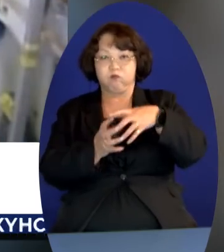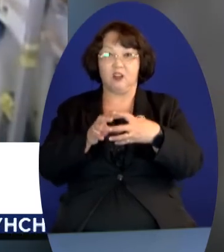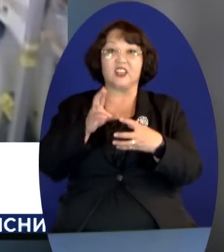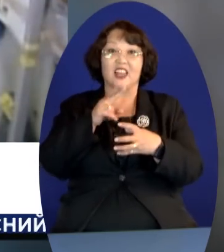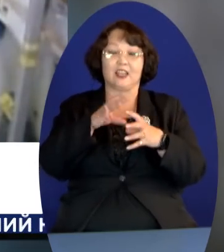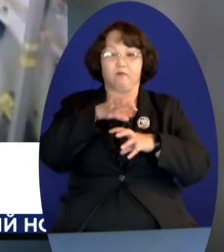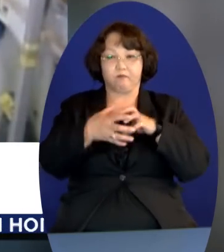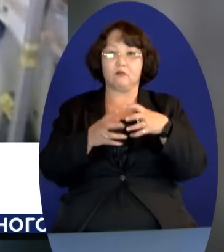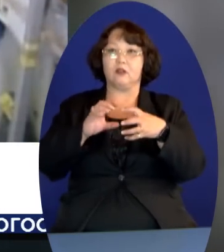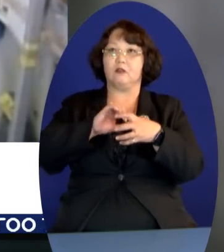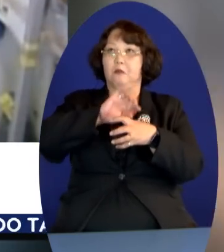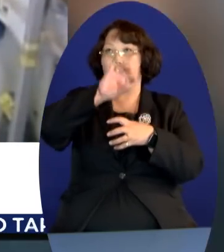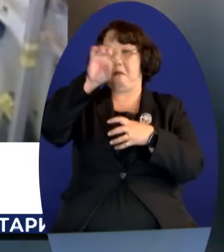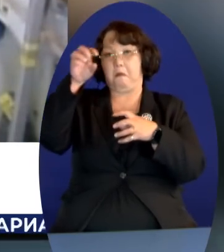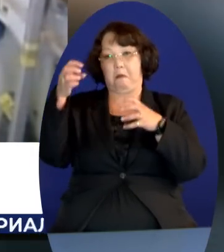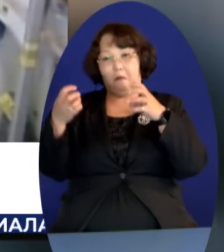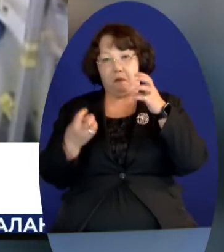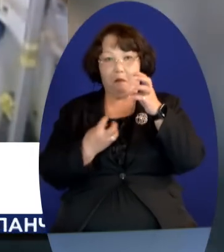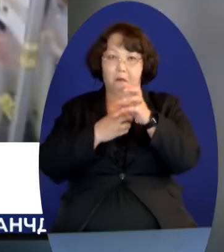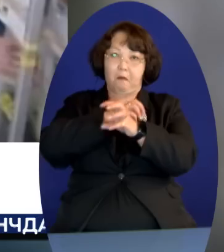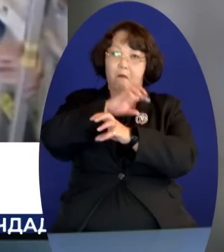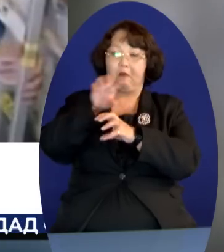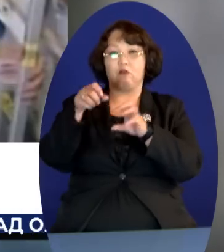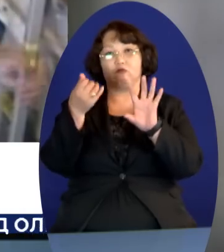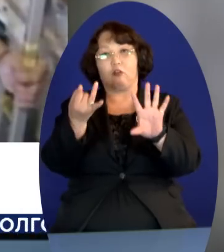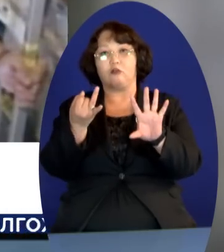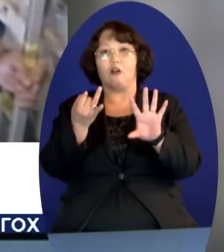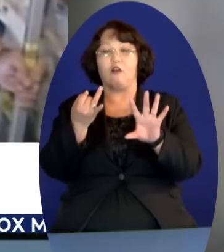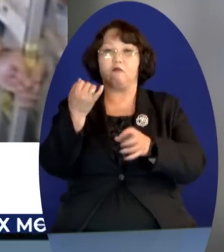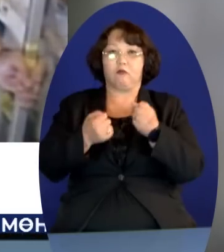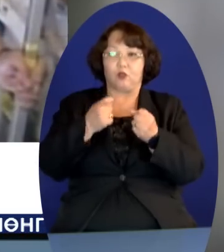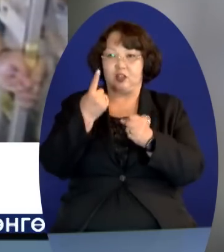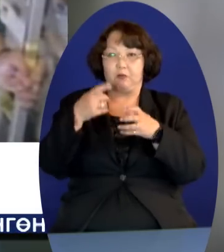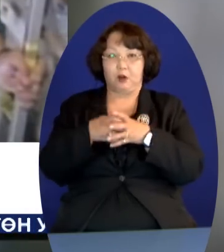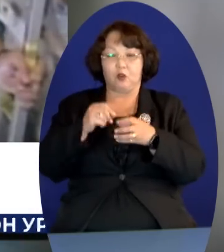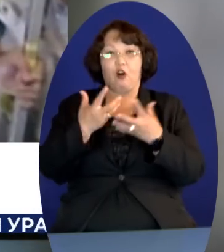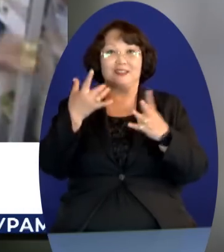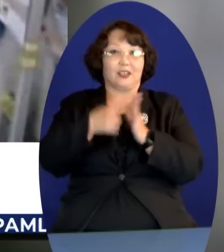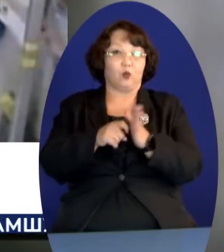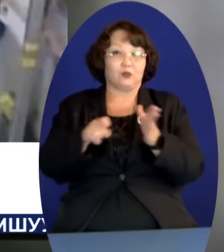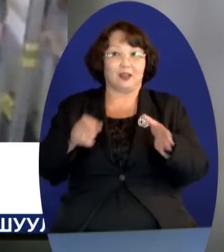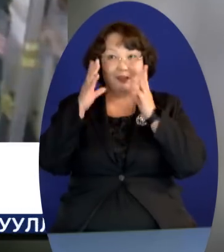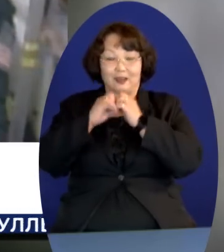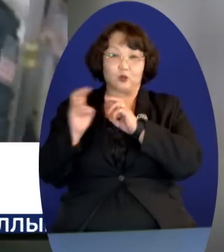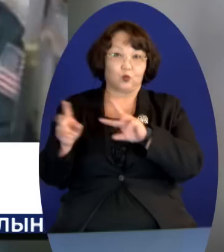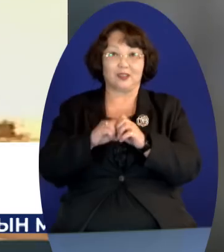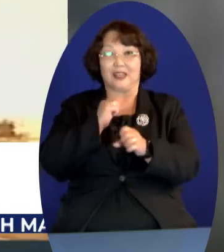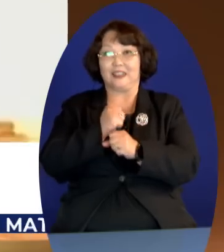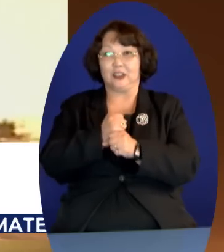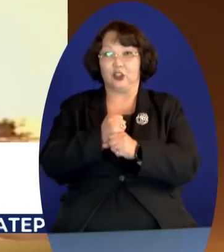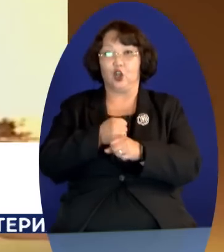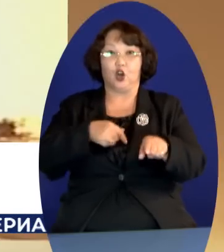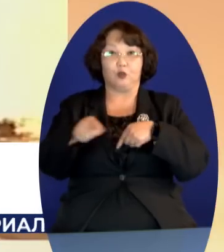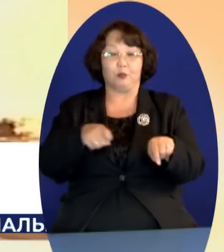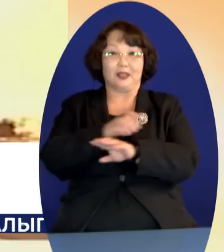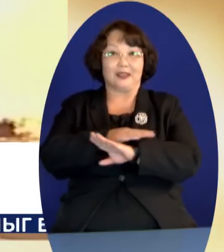улсаас ихэвчлэн сансрын 7 нисгчийн бүрэлдэхүүнтэй нэг баг болон хідэн сарын турш тус станцад ажилладаг. Тус станц нь хөл бөмбөгийн